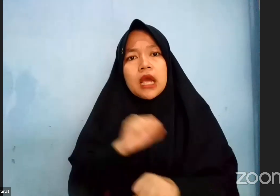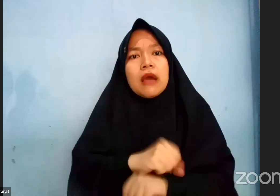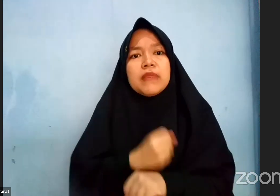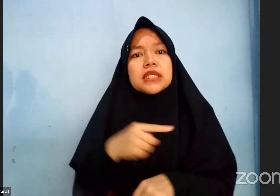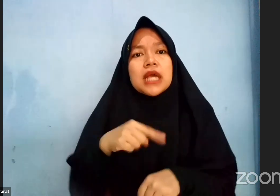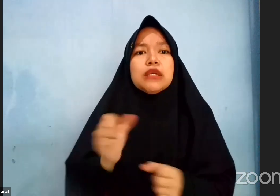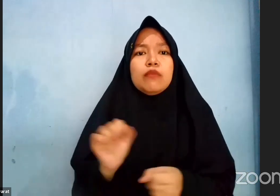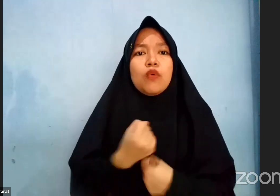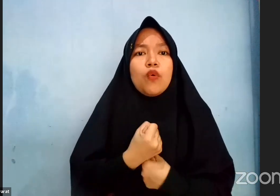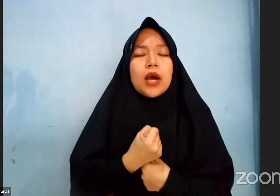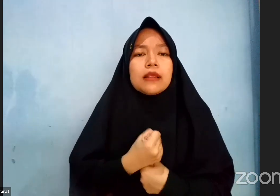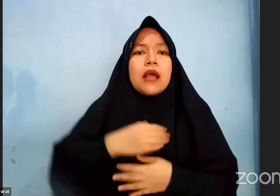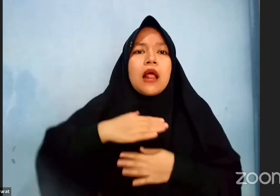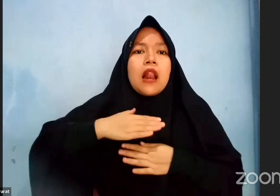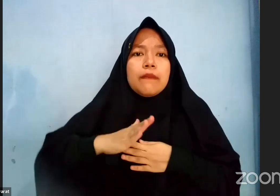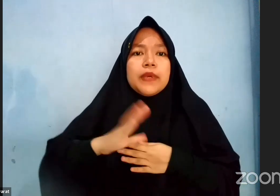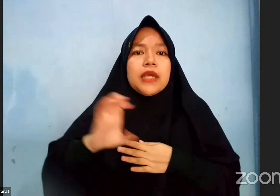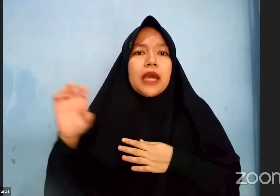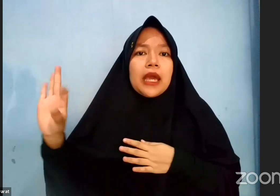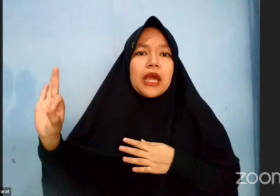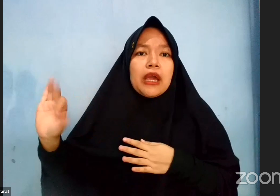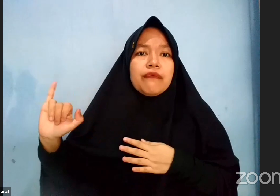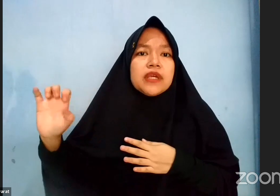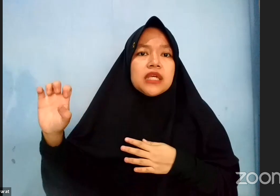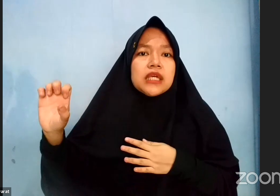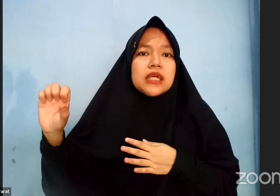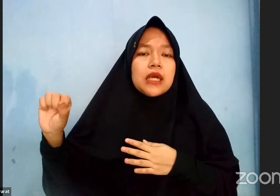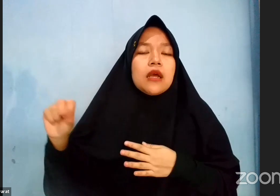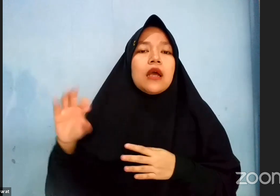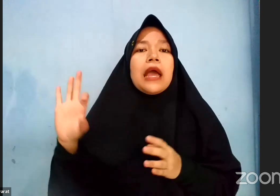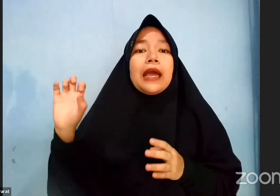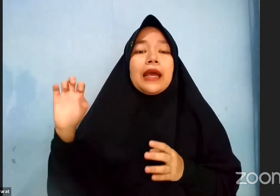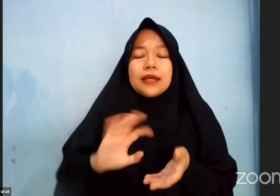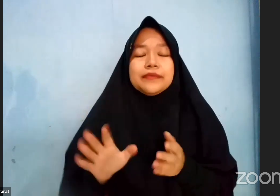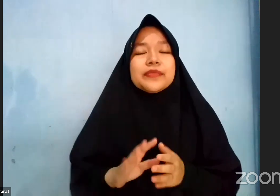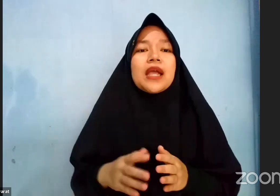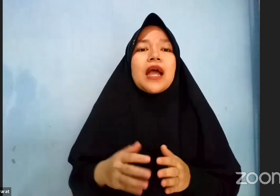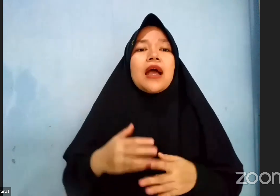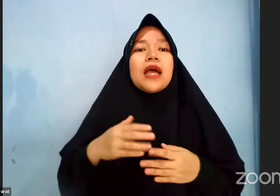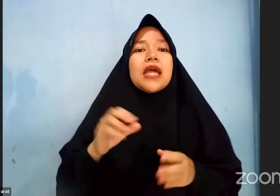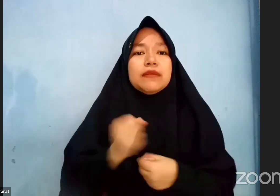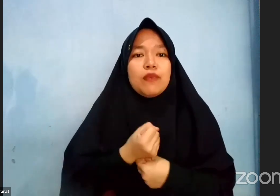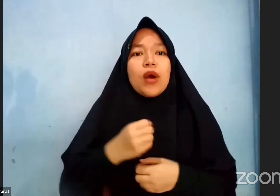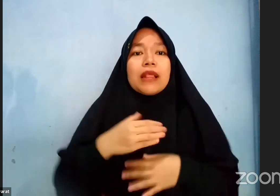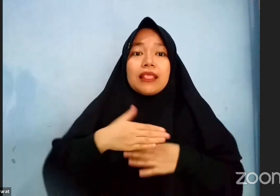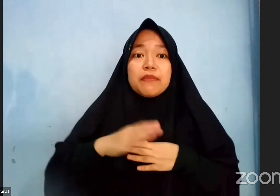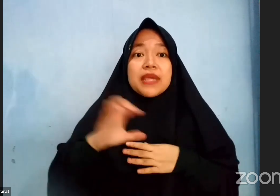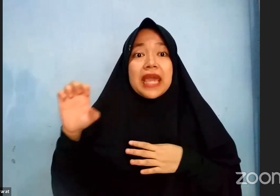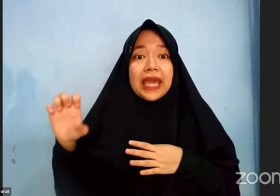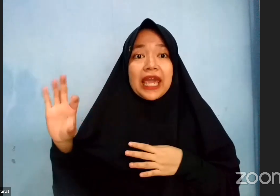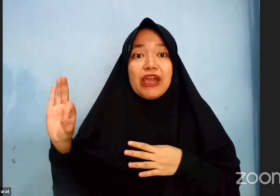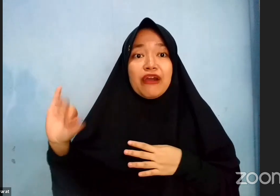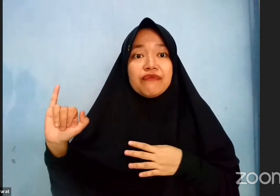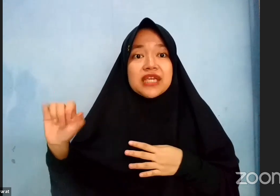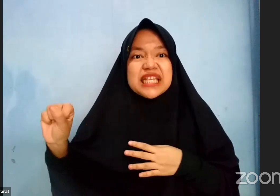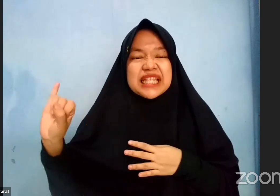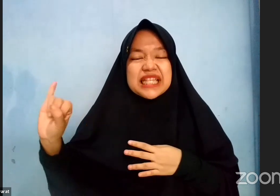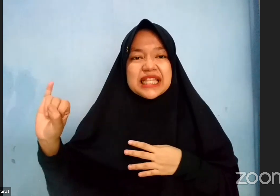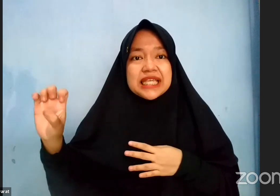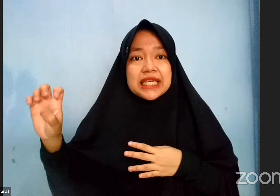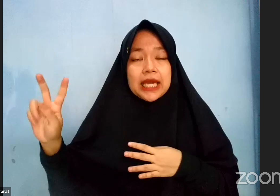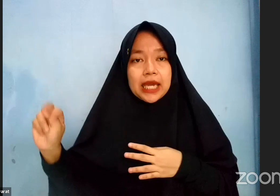dia sehingga bisa lebih banyak lagi jadi salah satunya tentunya yang lewat video conference seperti ini ya tentunya akan lebih